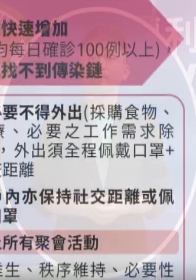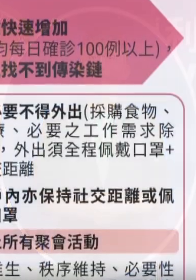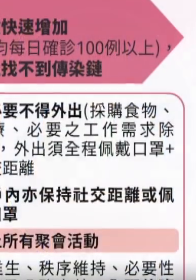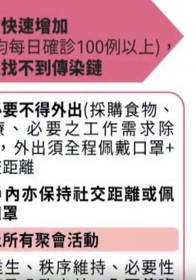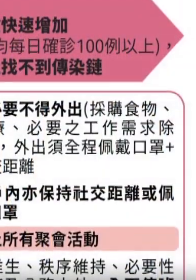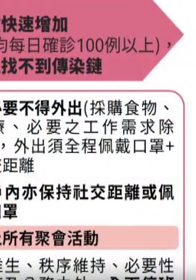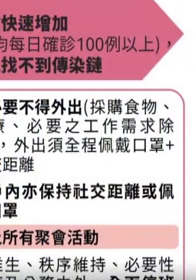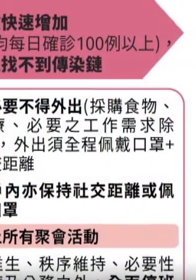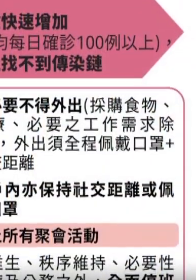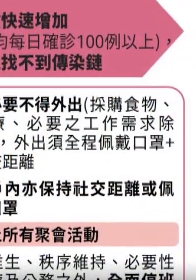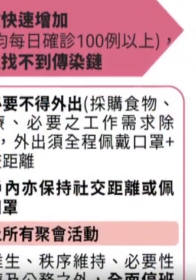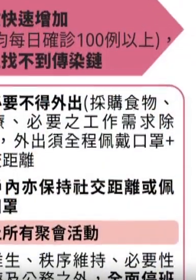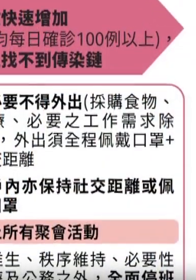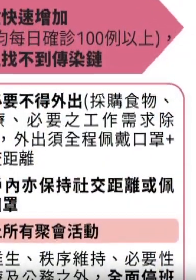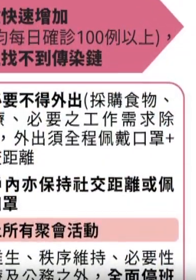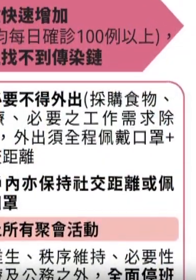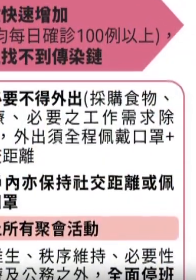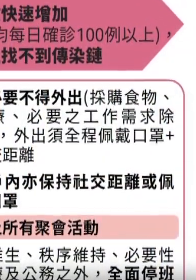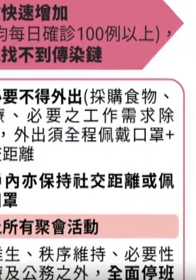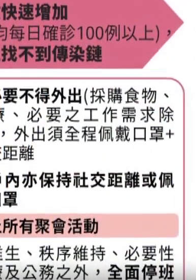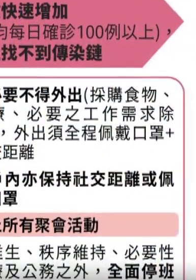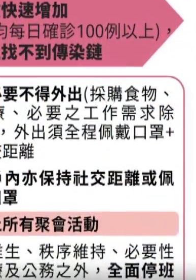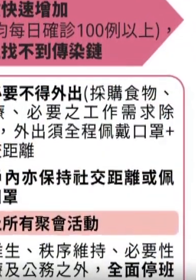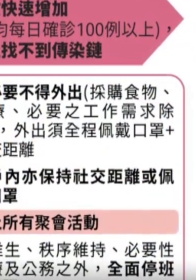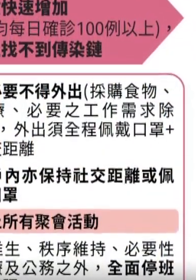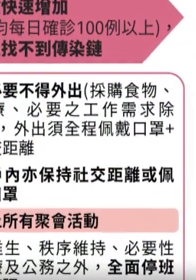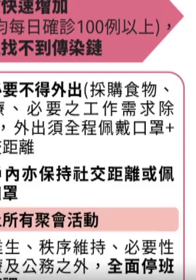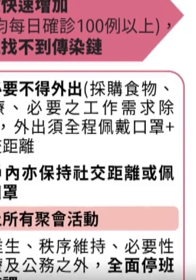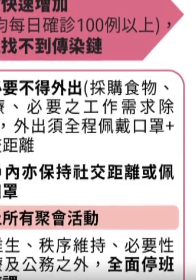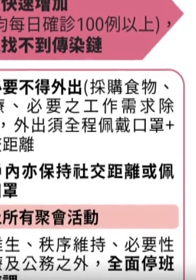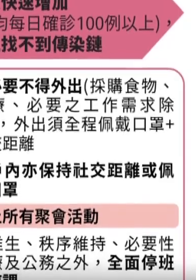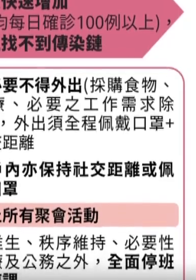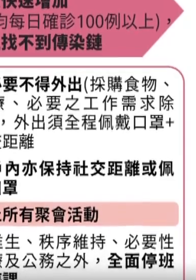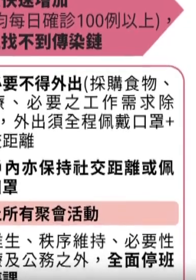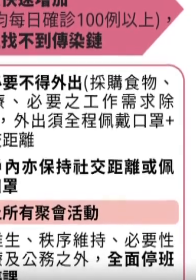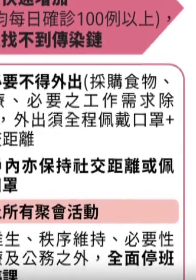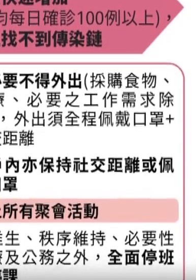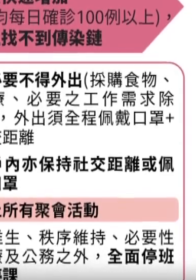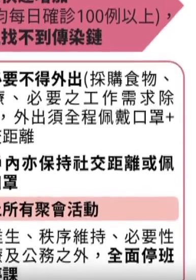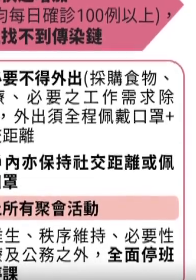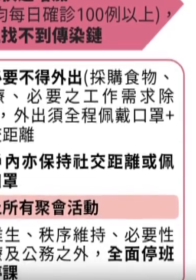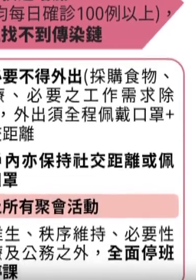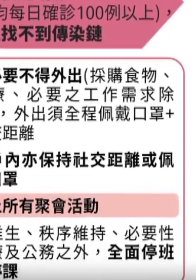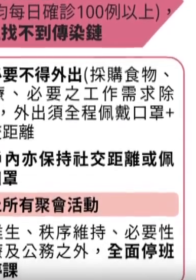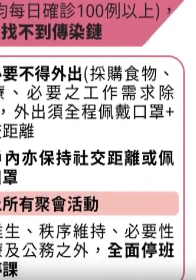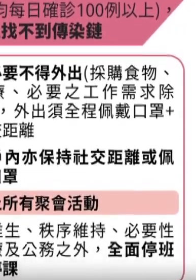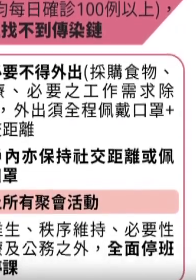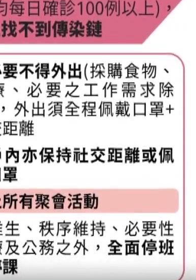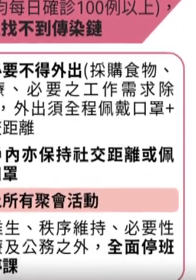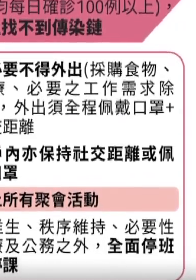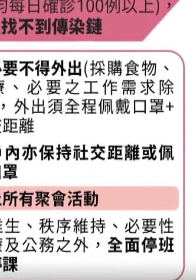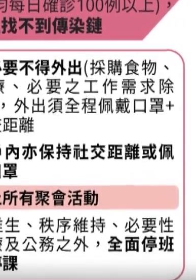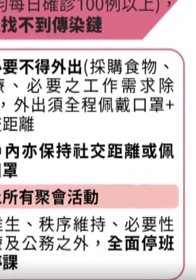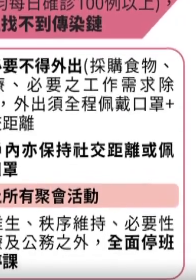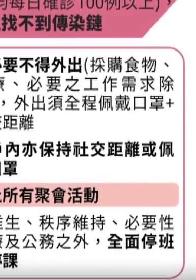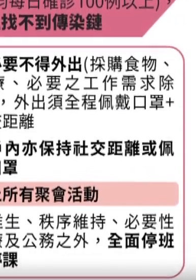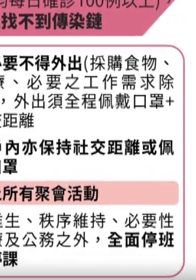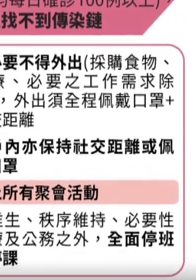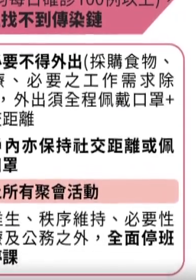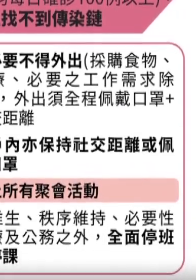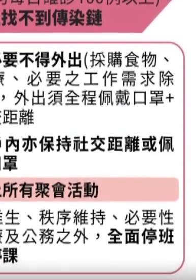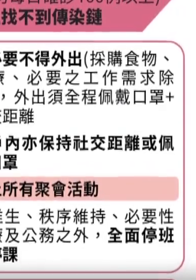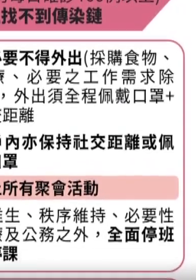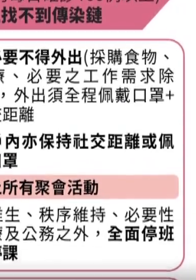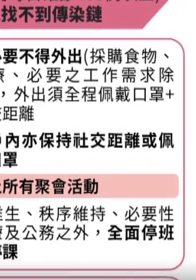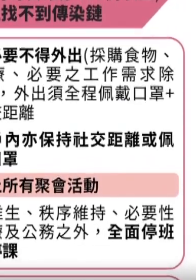就是原则上这些超过500人的室外、超过100人的室内活动，我们希望是能够停办。